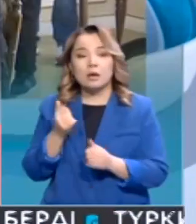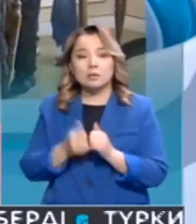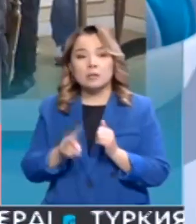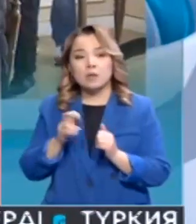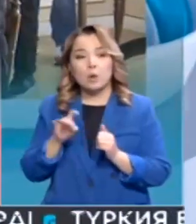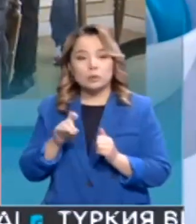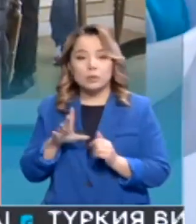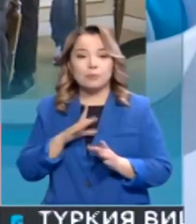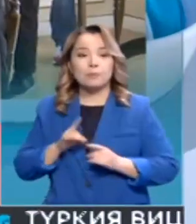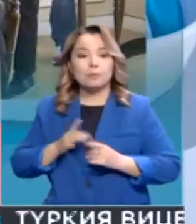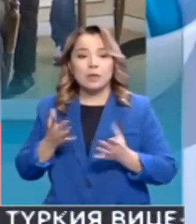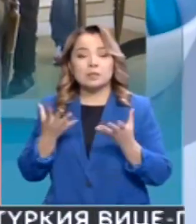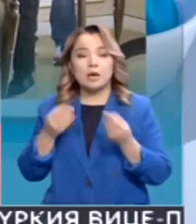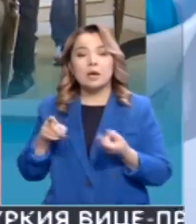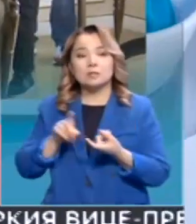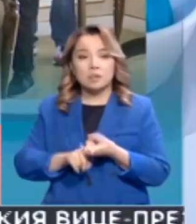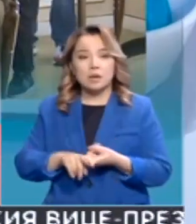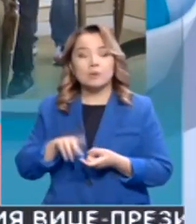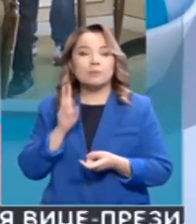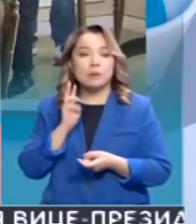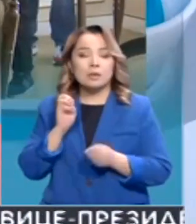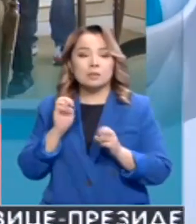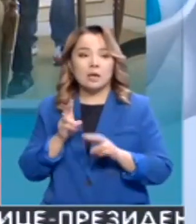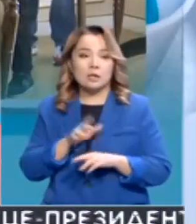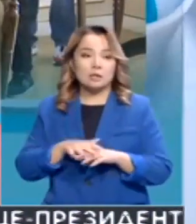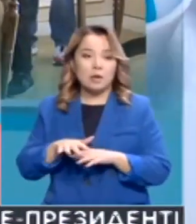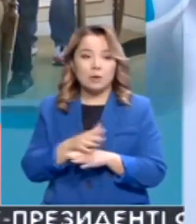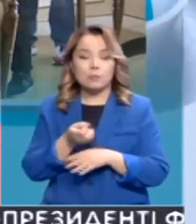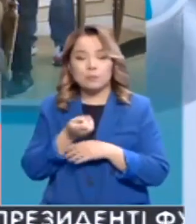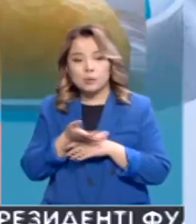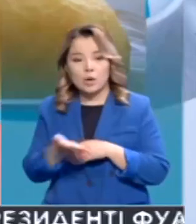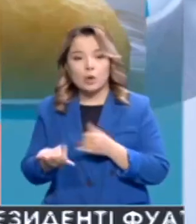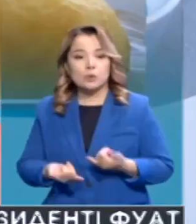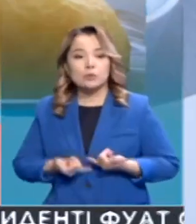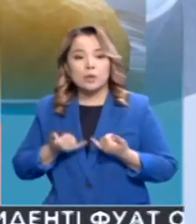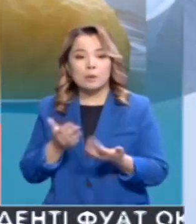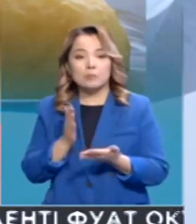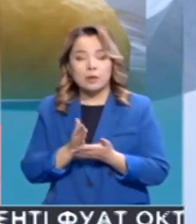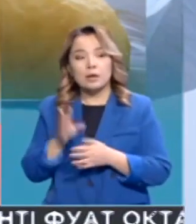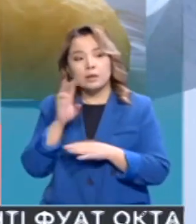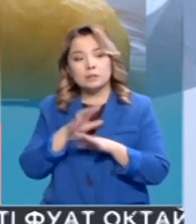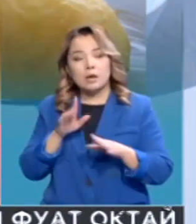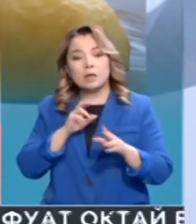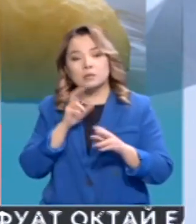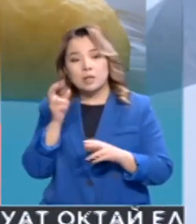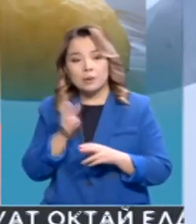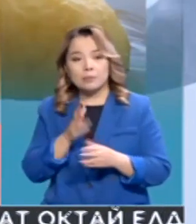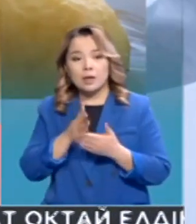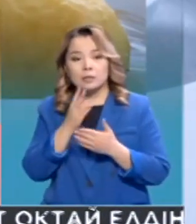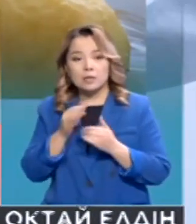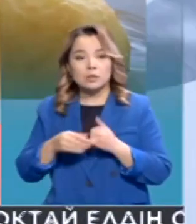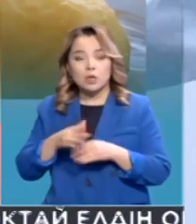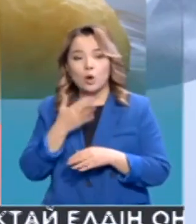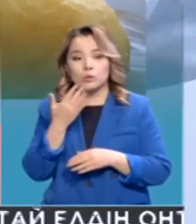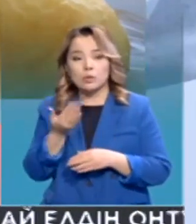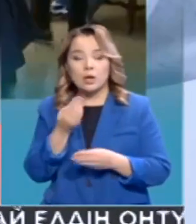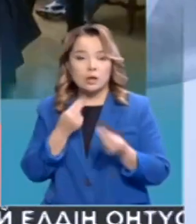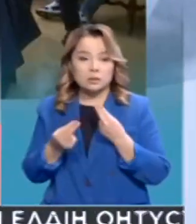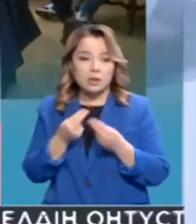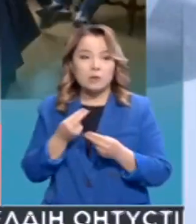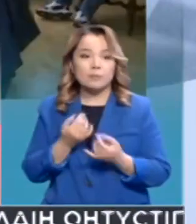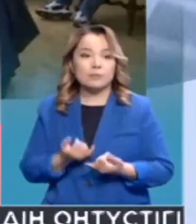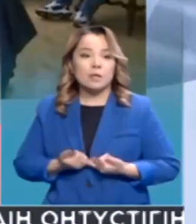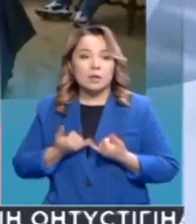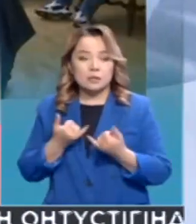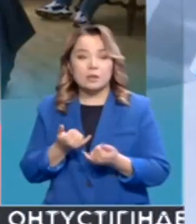Наурыз мерекесіне орай елшілік қандастарымызға мол дастархан жайған, елді сағынған жерлестеріміз ұлттық тағамдардан дәм